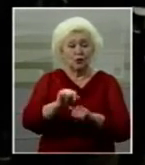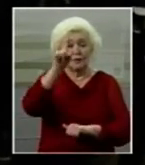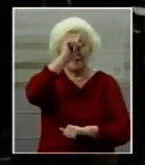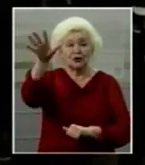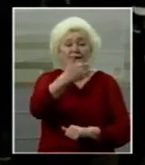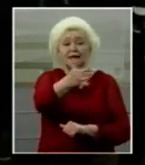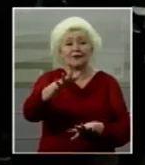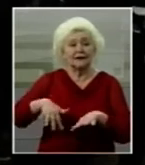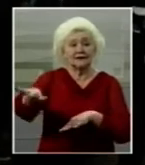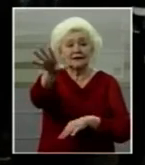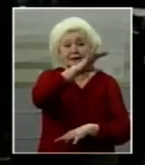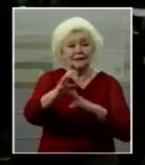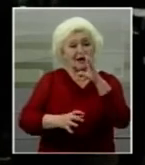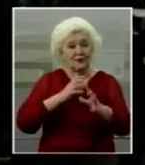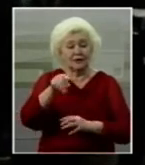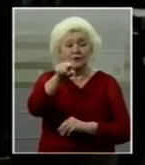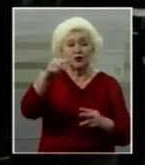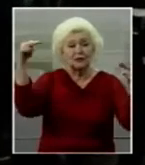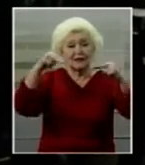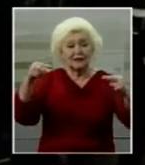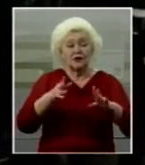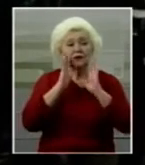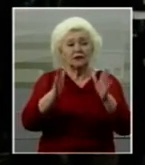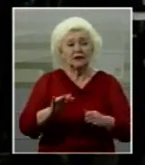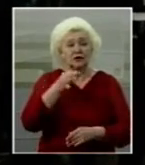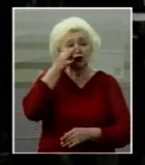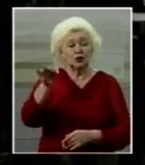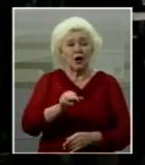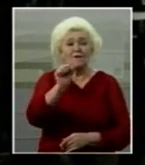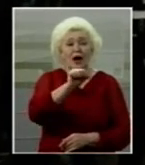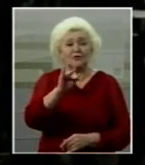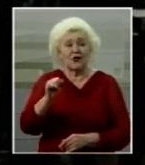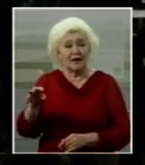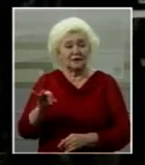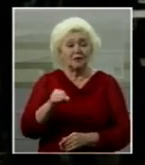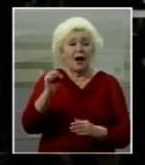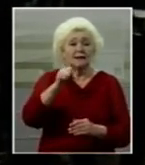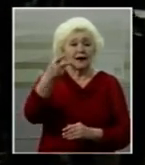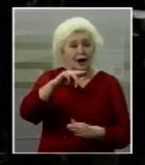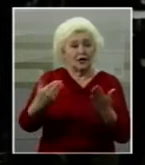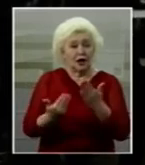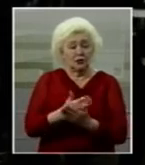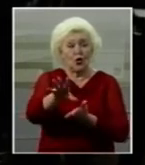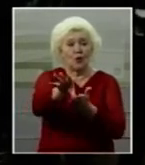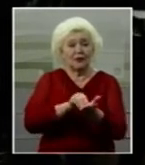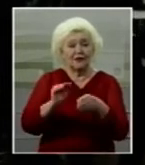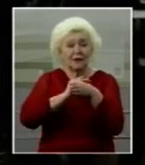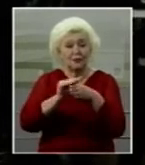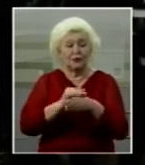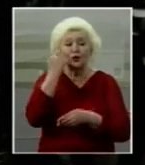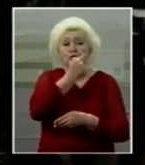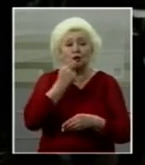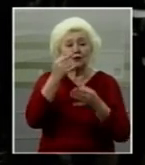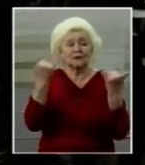цей край на весь світ. Про це свідчить не лише досвід Фальцфейнів і Асканіїнова, це приклади прізвищ, які на вустах